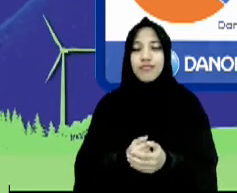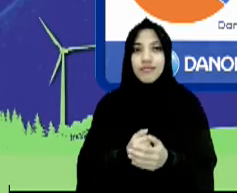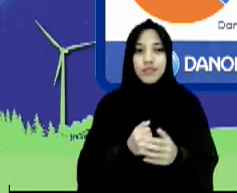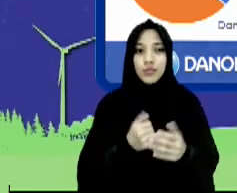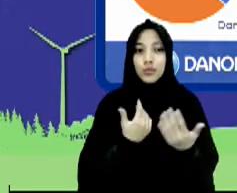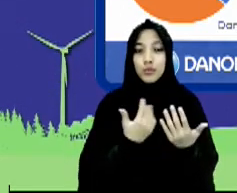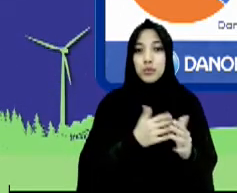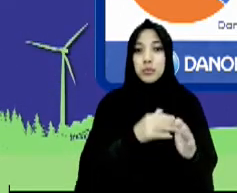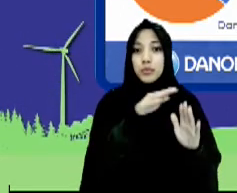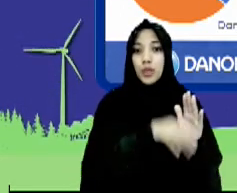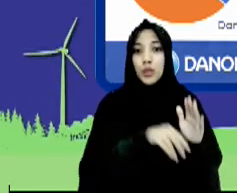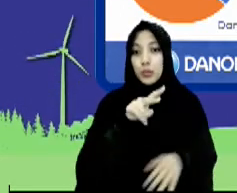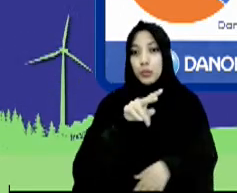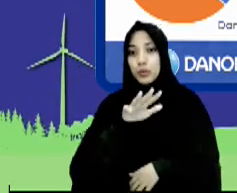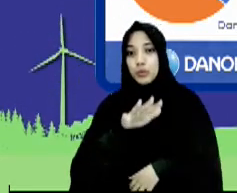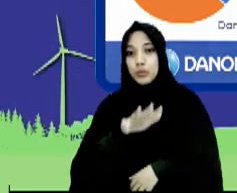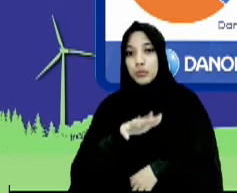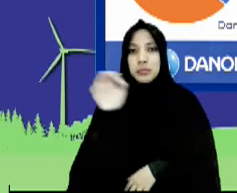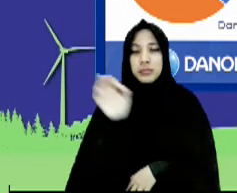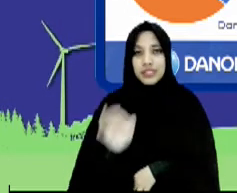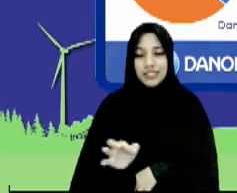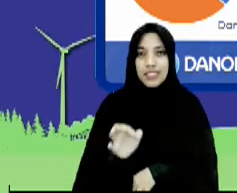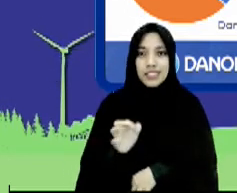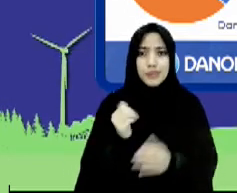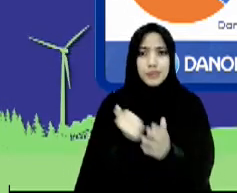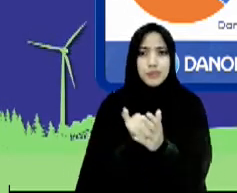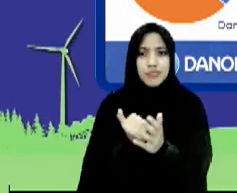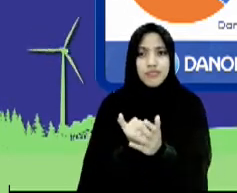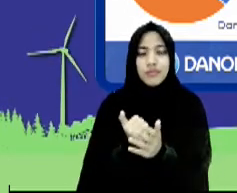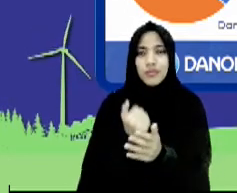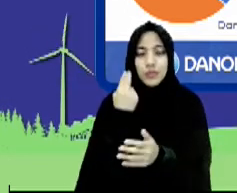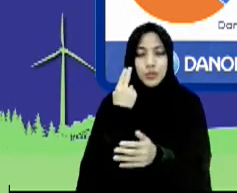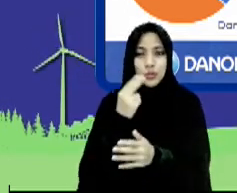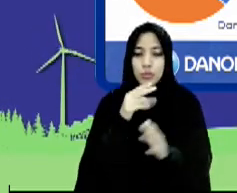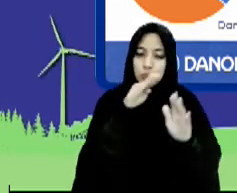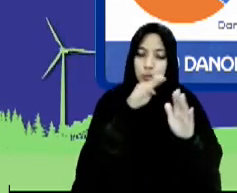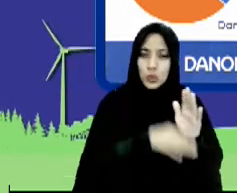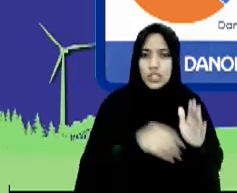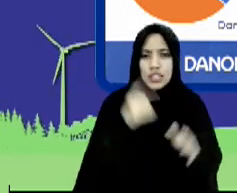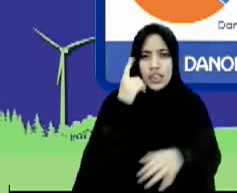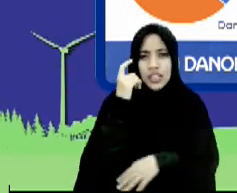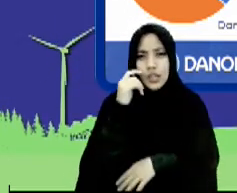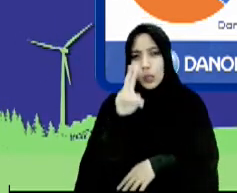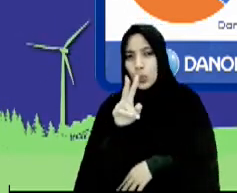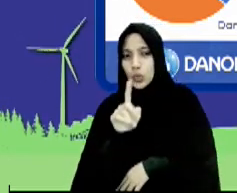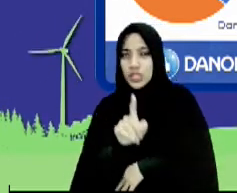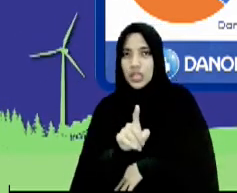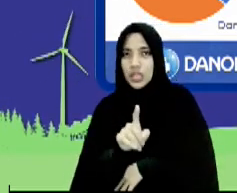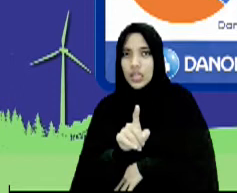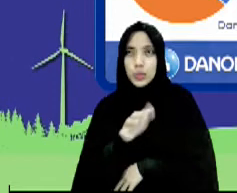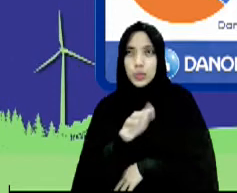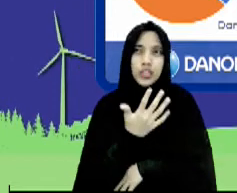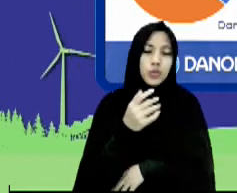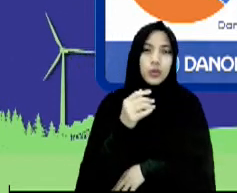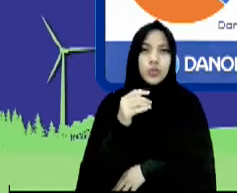yang yang benar-benar direct emission itu mungkin angkanya sekitar 21 eh eh up to